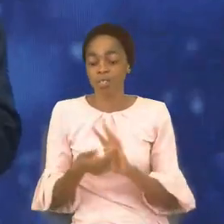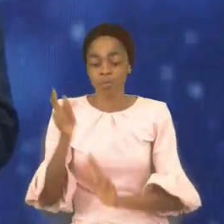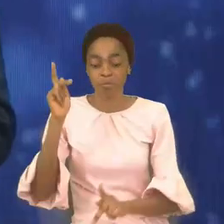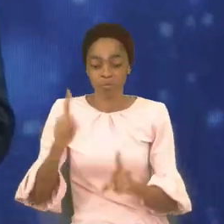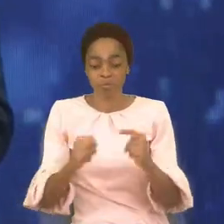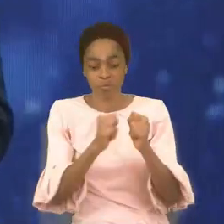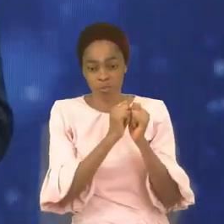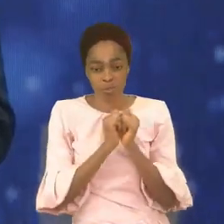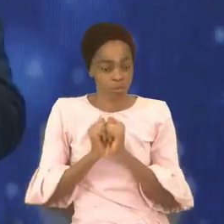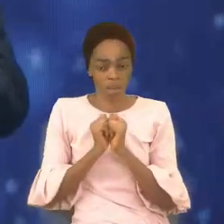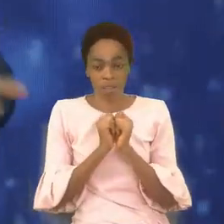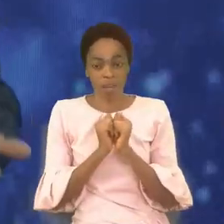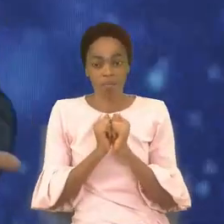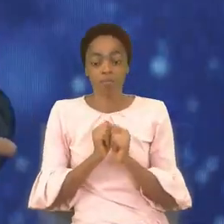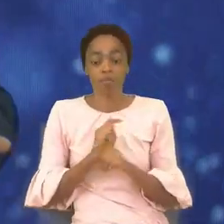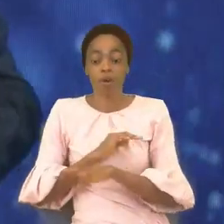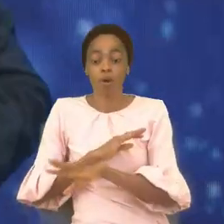exception.